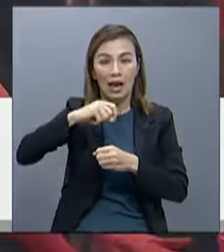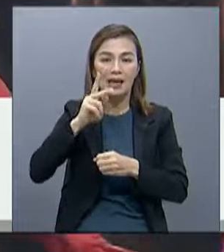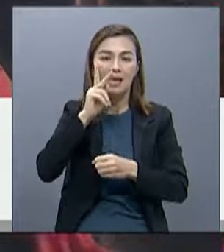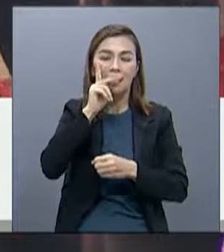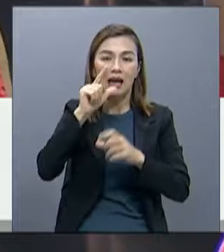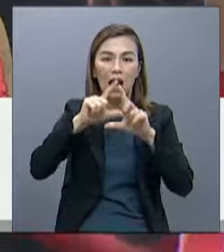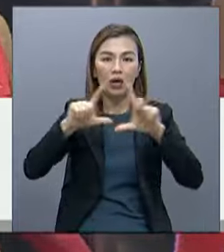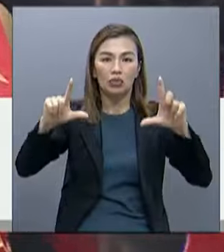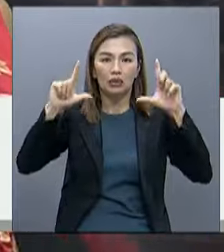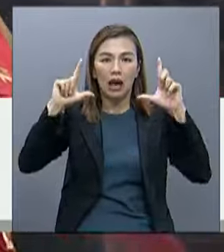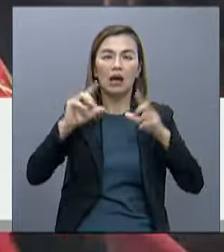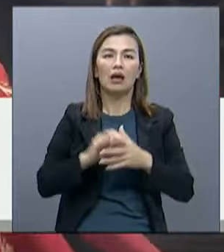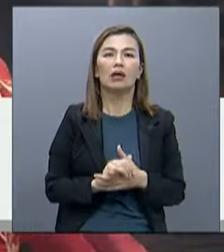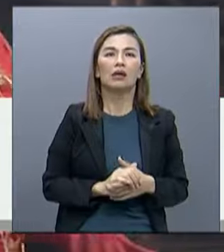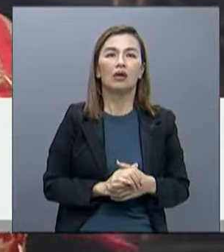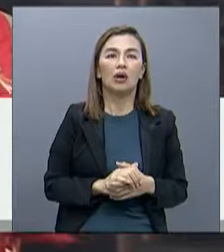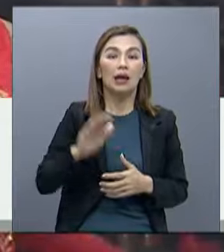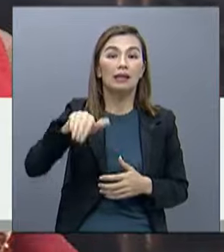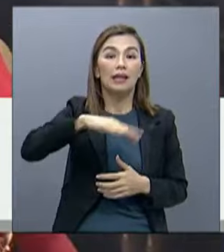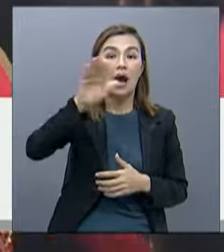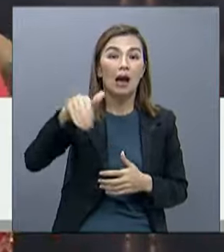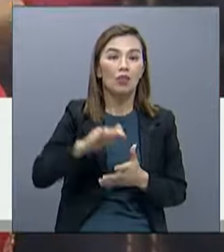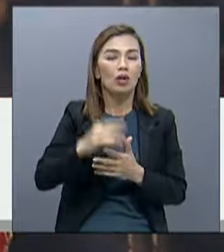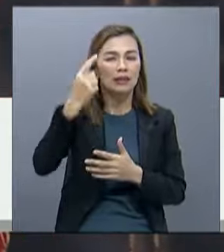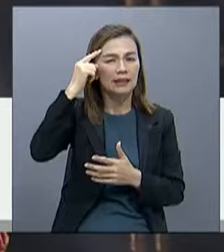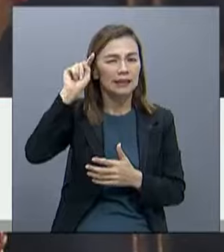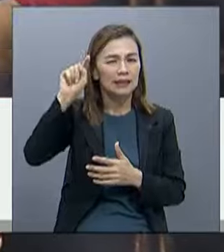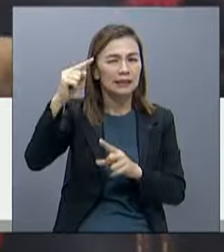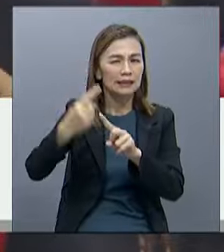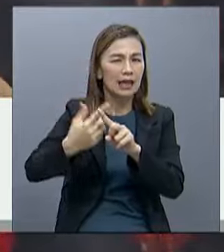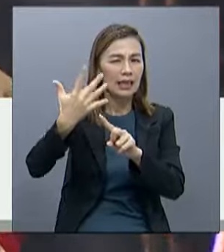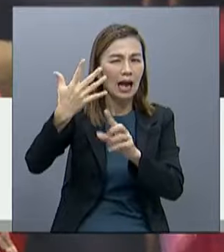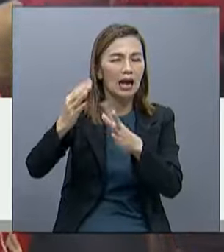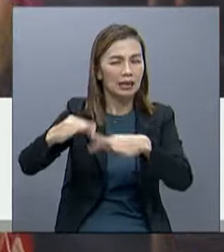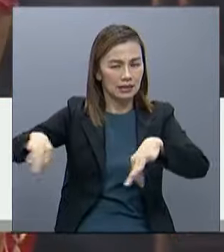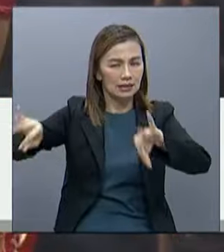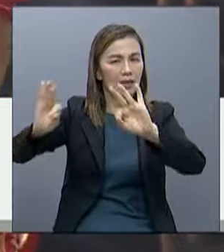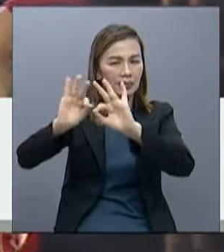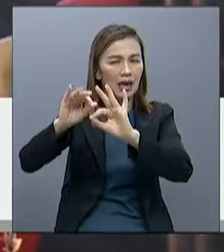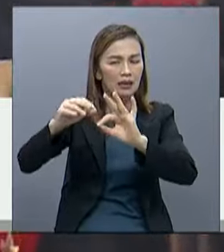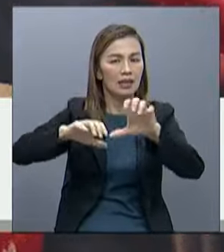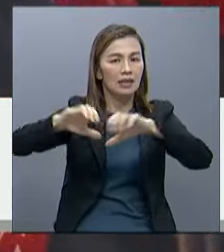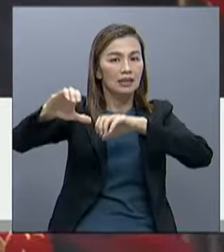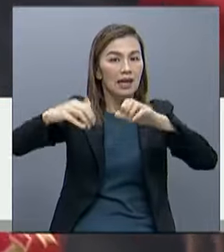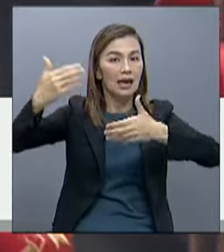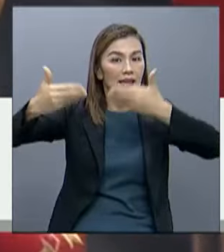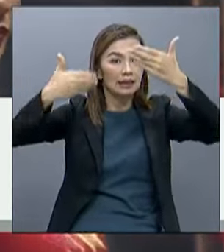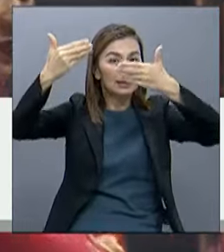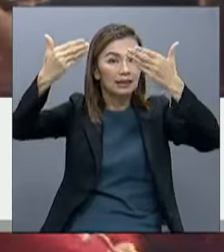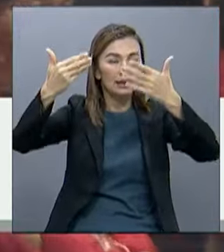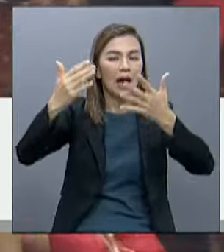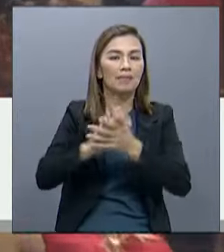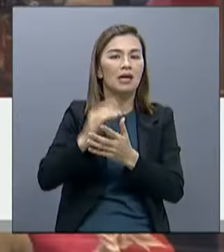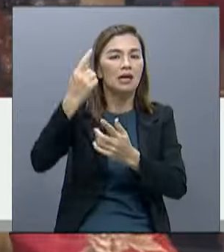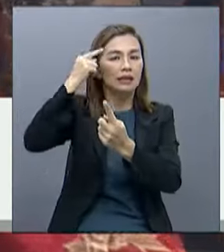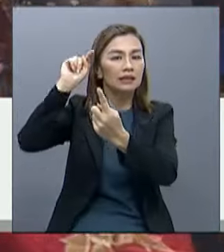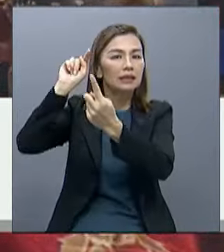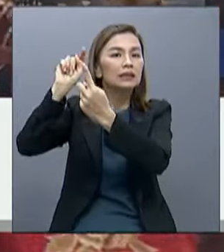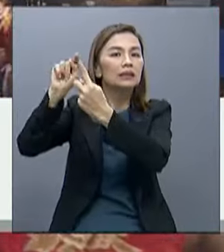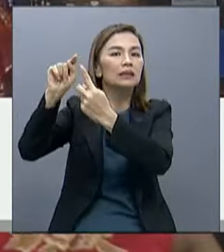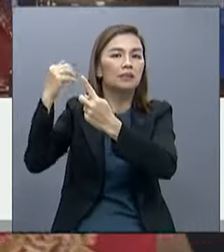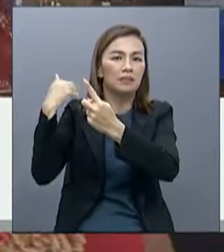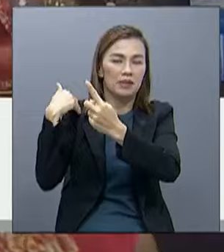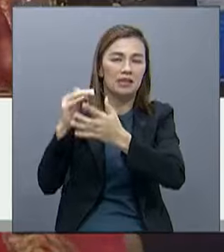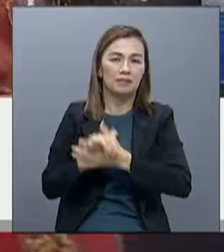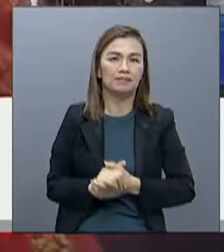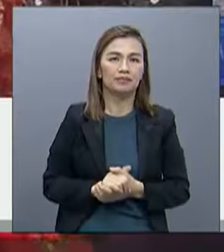านทำให้หลายพื้นที่ยังยกให้เดือนนี้เป็นช่วงเดือนสำคัญและจัดงานรำลึกยิ่งใหญ่หลายมณฑลในจีนและทั่วโลก